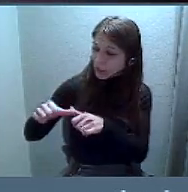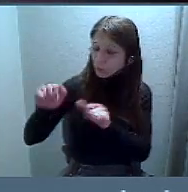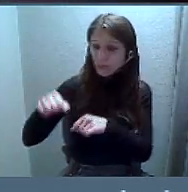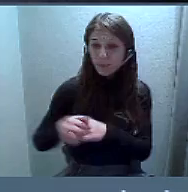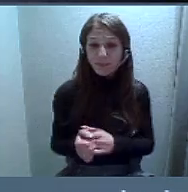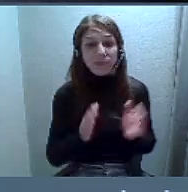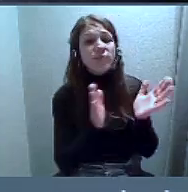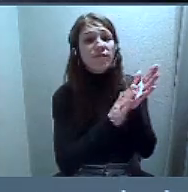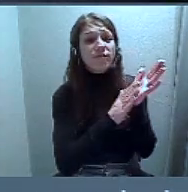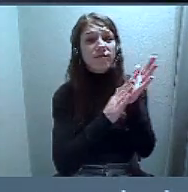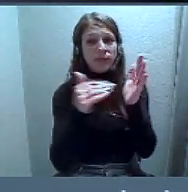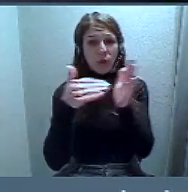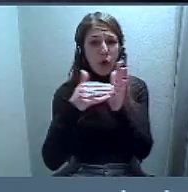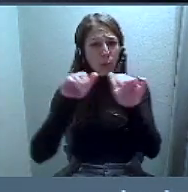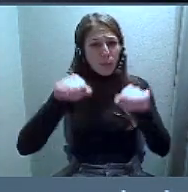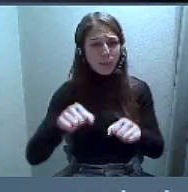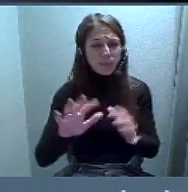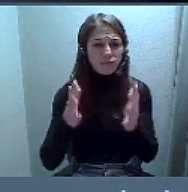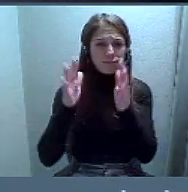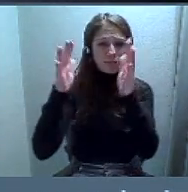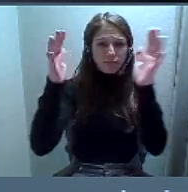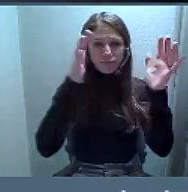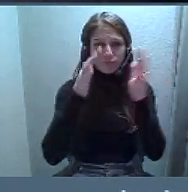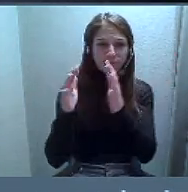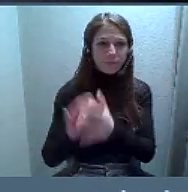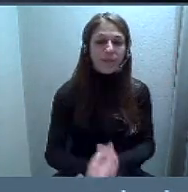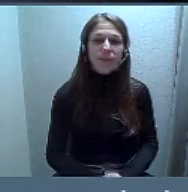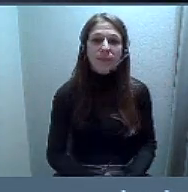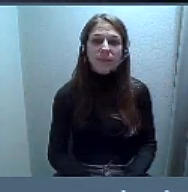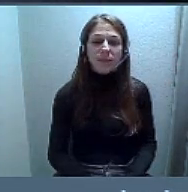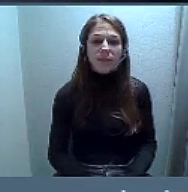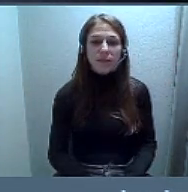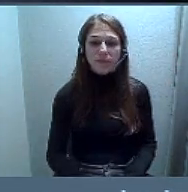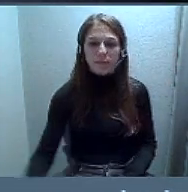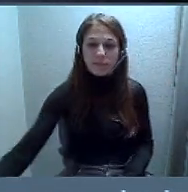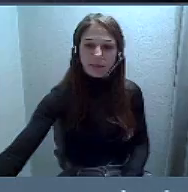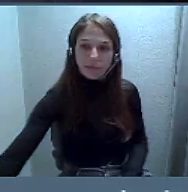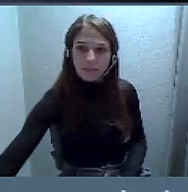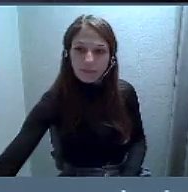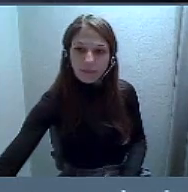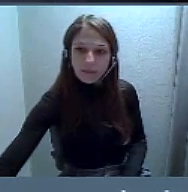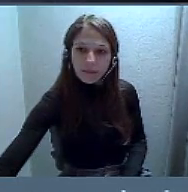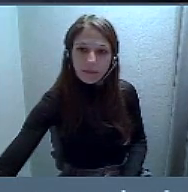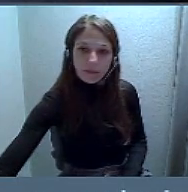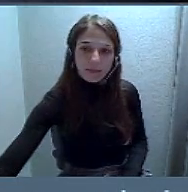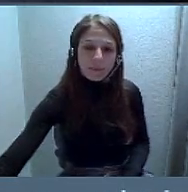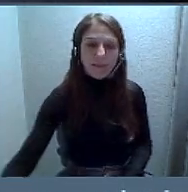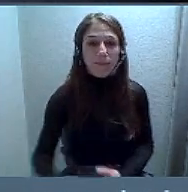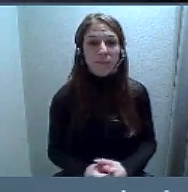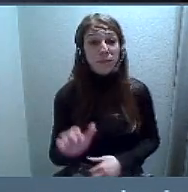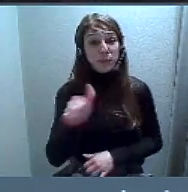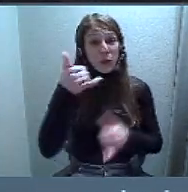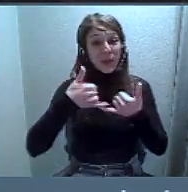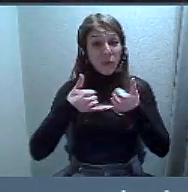applaudir une nouvelle fois. Vous pouvez rester sur scène. C'est quand même un des premiers trophées qui